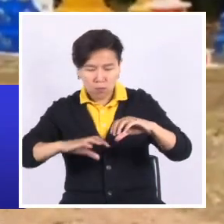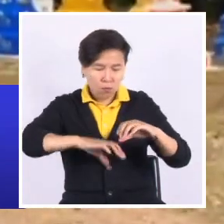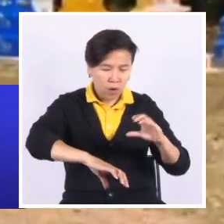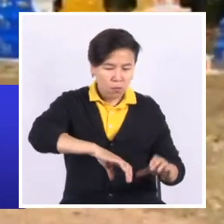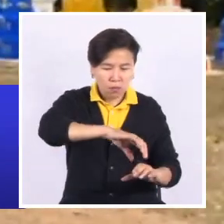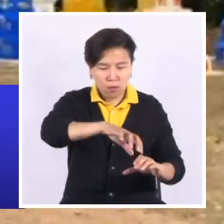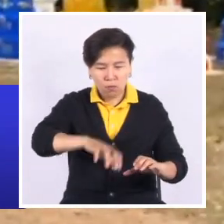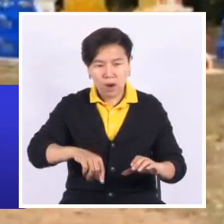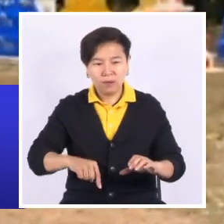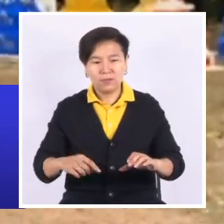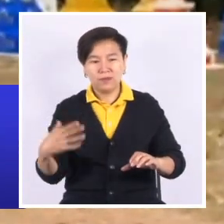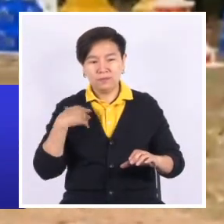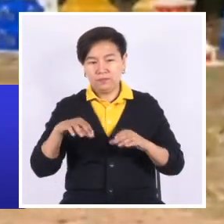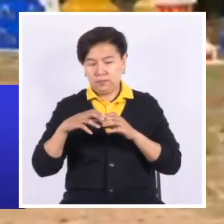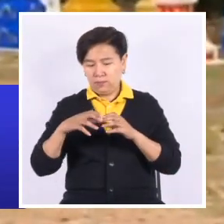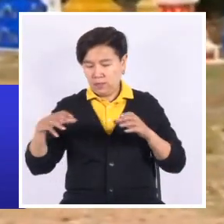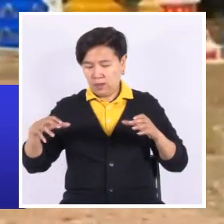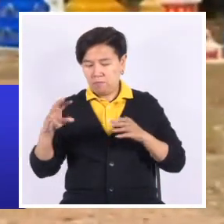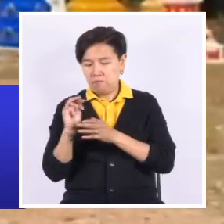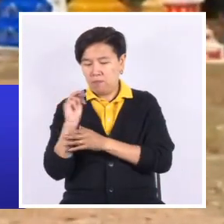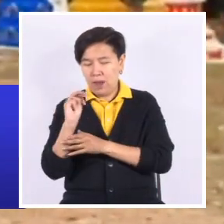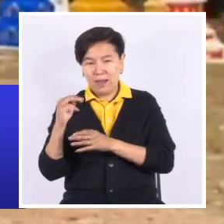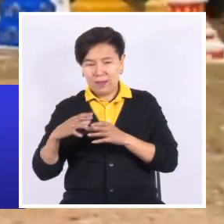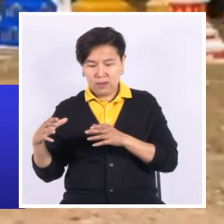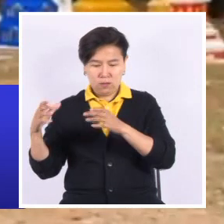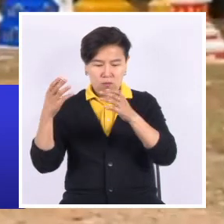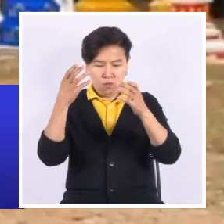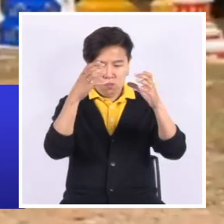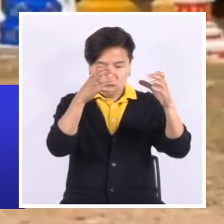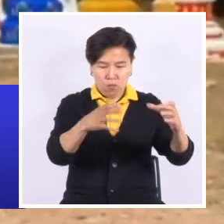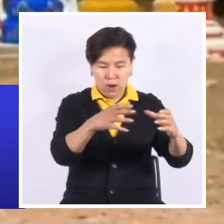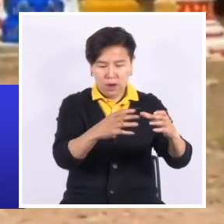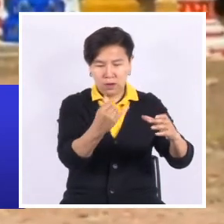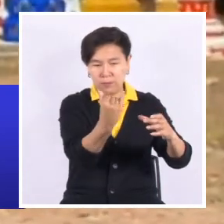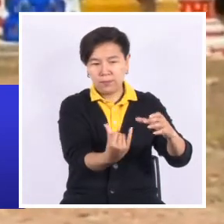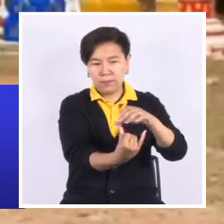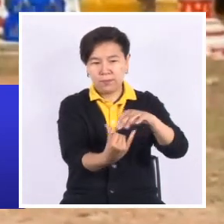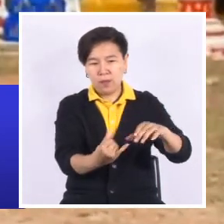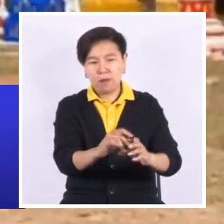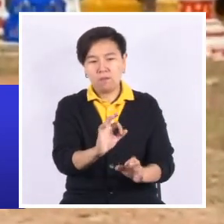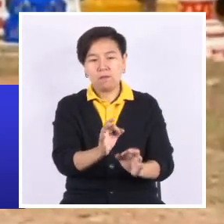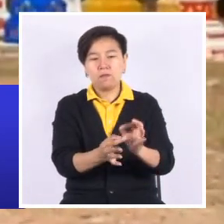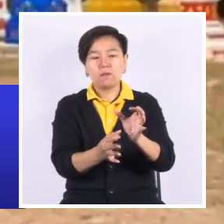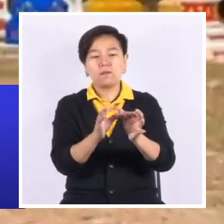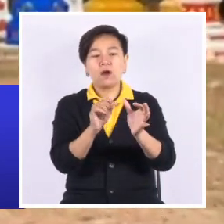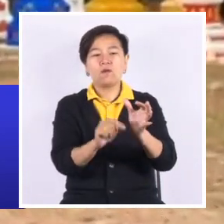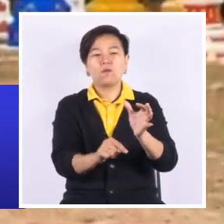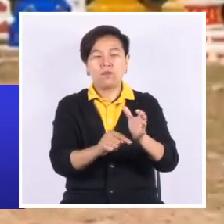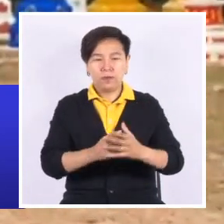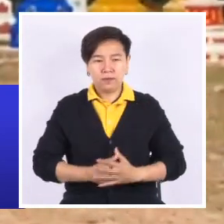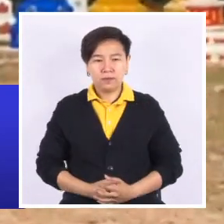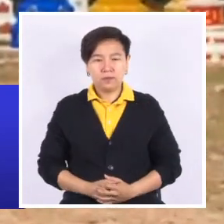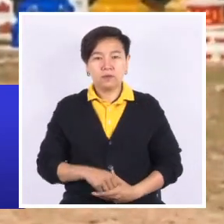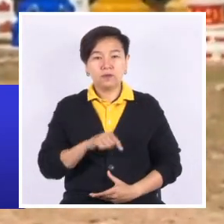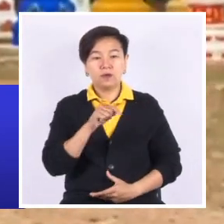ายชี้เป็นเห็นไหมสองไม้เนี่ยมีการชาปนกิจศพหลวงตาบุญตามหามงคโลนะครับอายุท่า